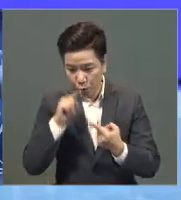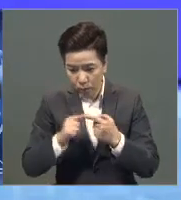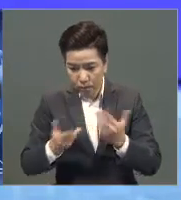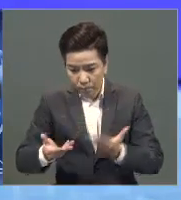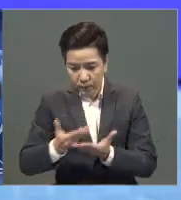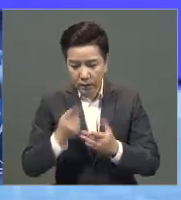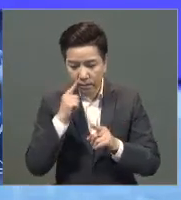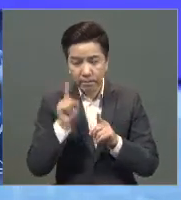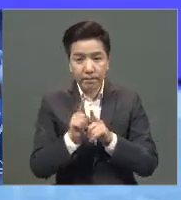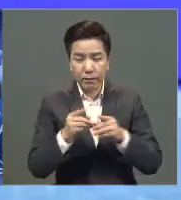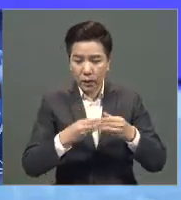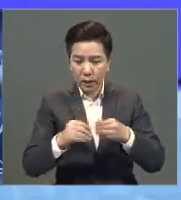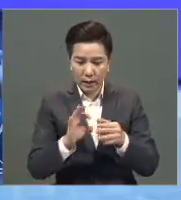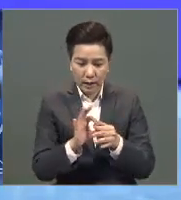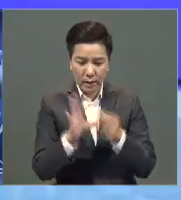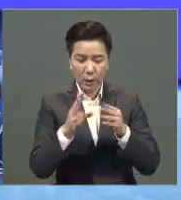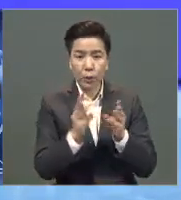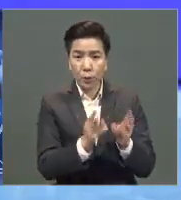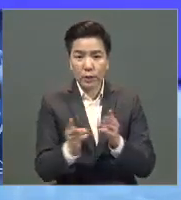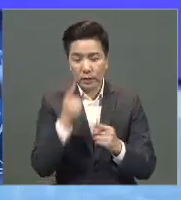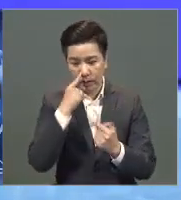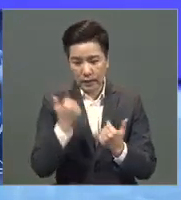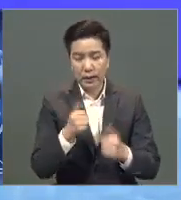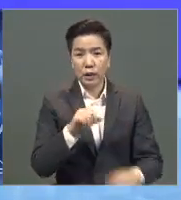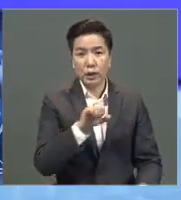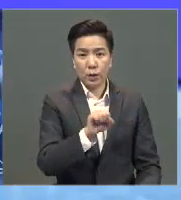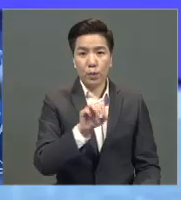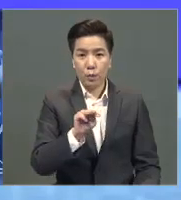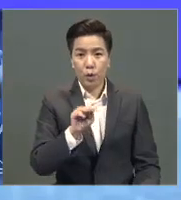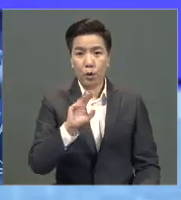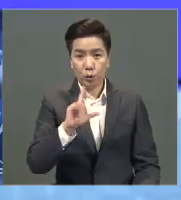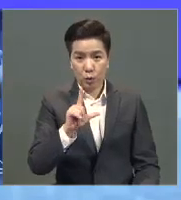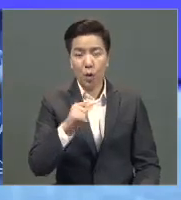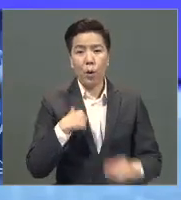าผ่อนคลายมาตรการซึ่งท่านเลขาสมช.จะเป็นประธานใน